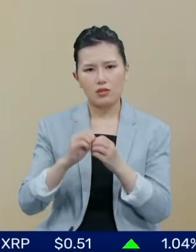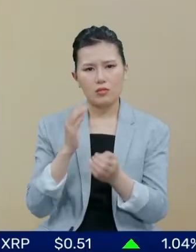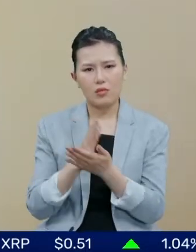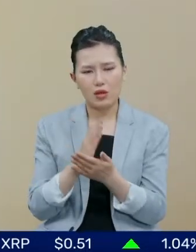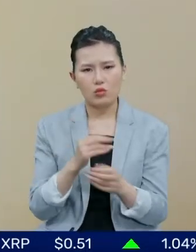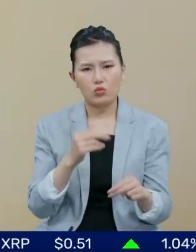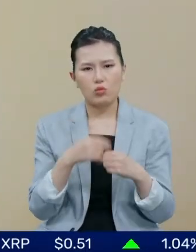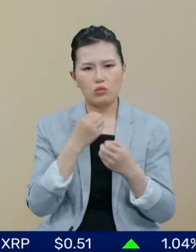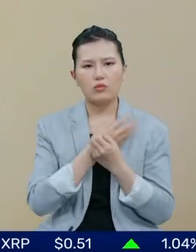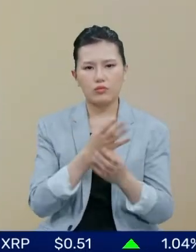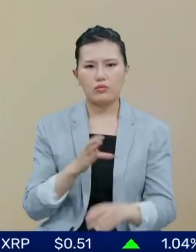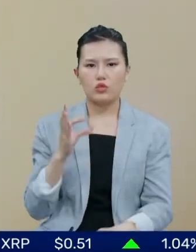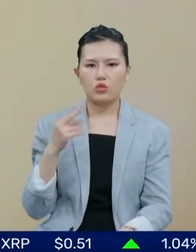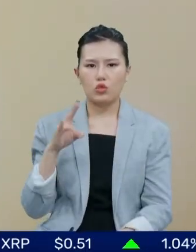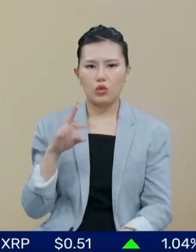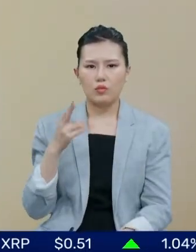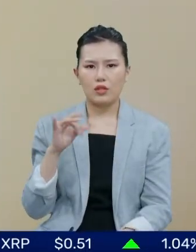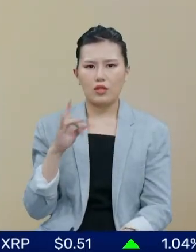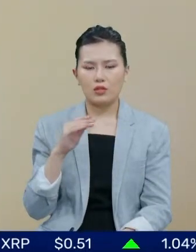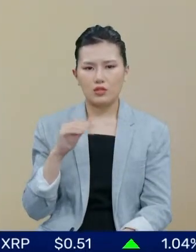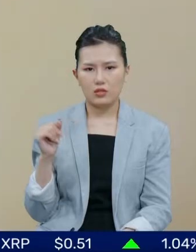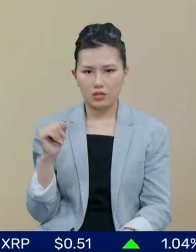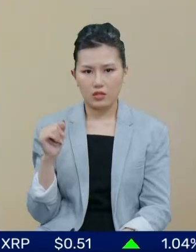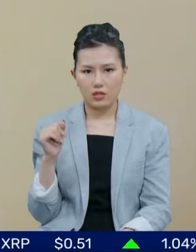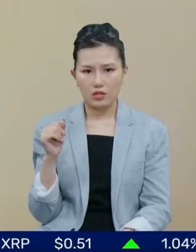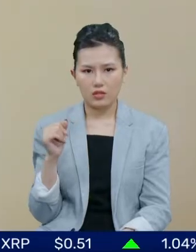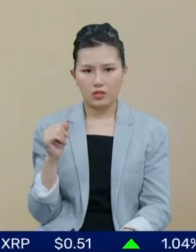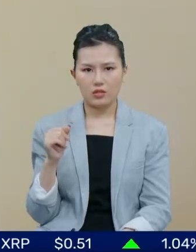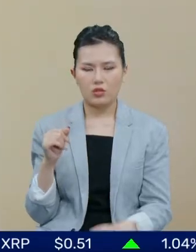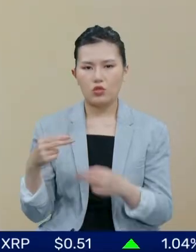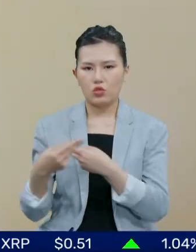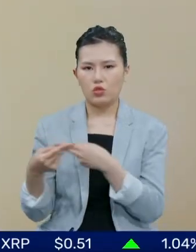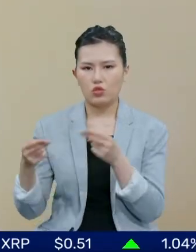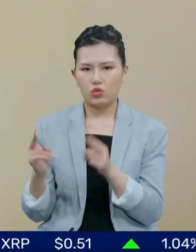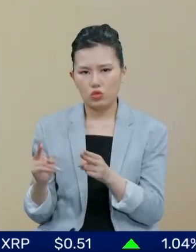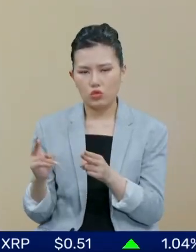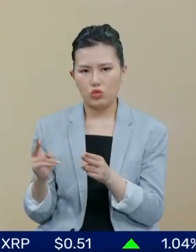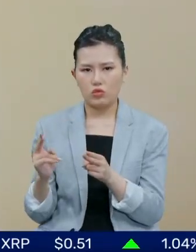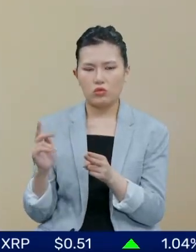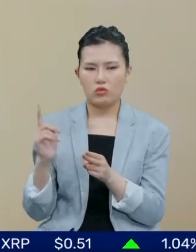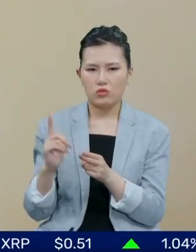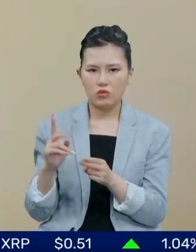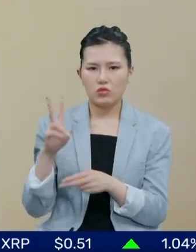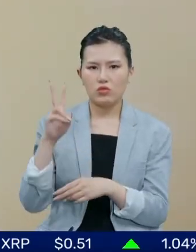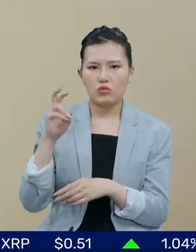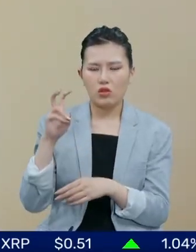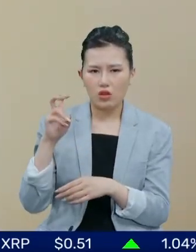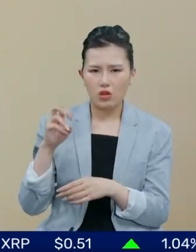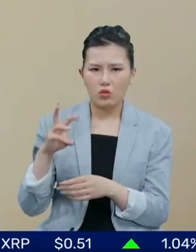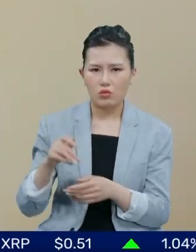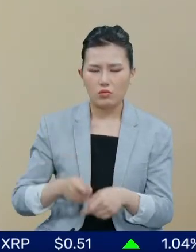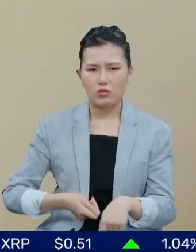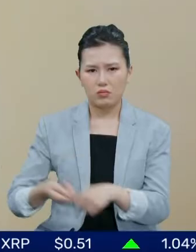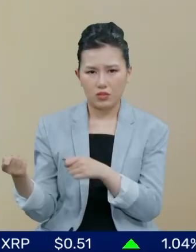Цодом даржааг гээ өрөөнд орж одоо өрөөндөө байгаа нөгөө шилтэн мэлтүү цодом даржаал тасаж байгаа.